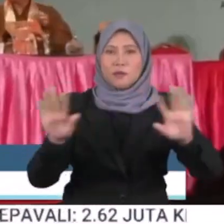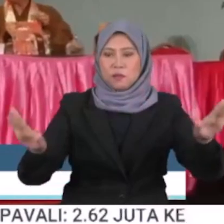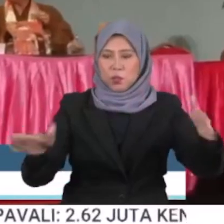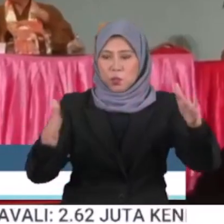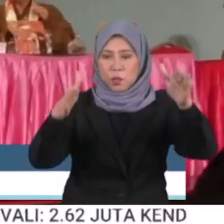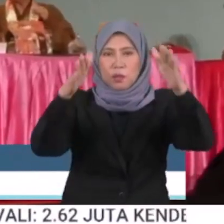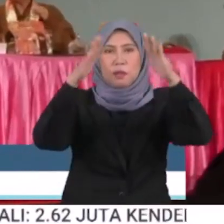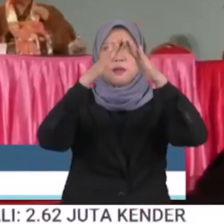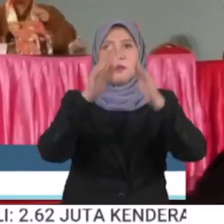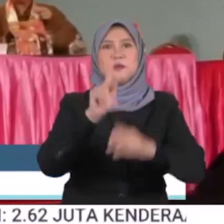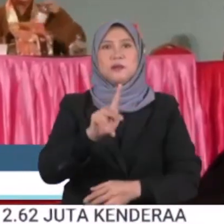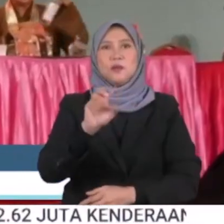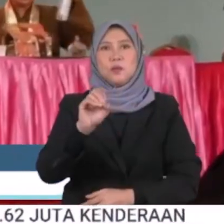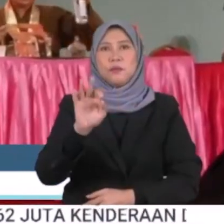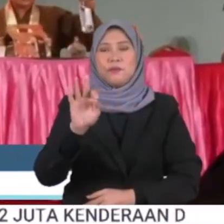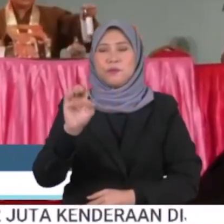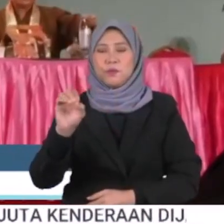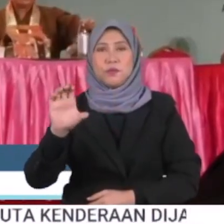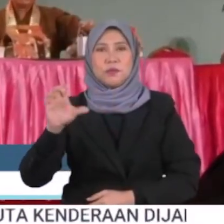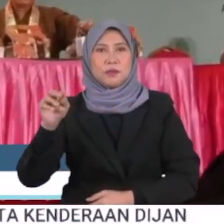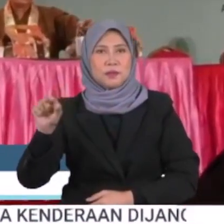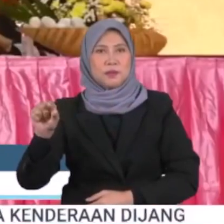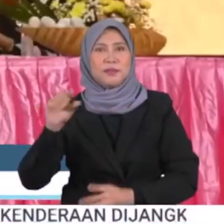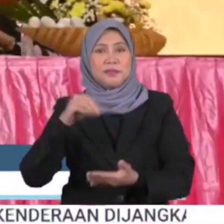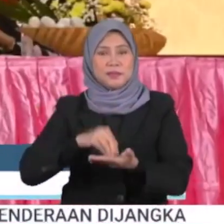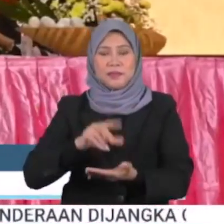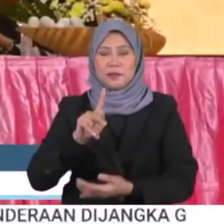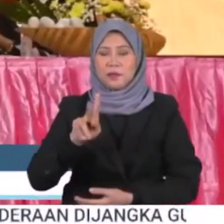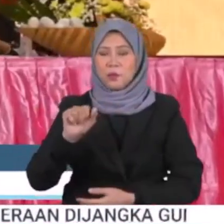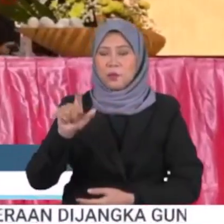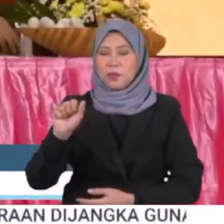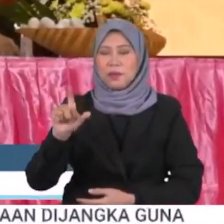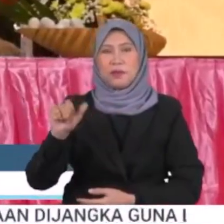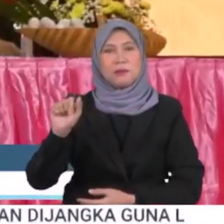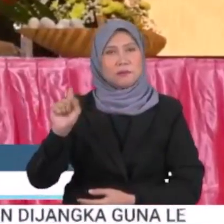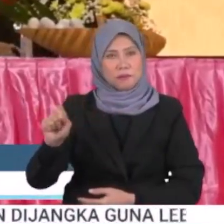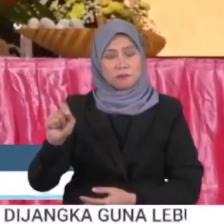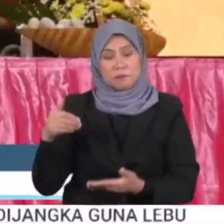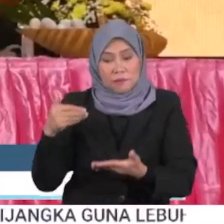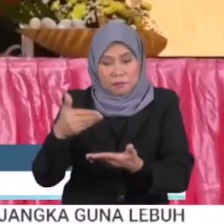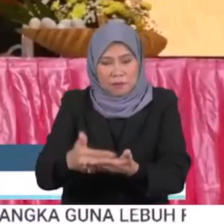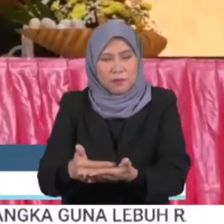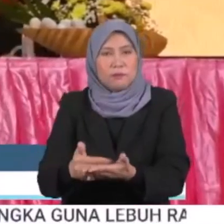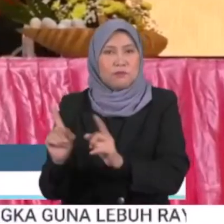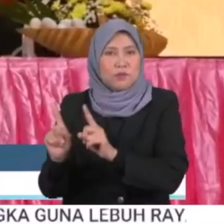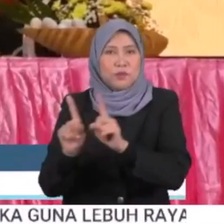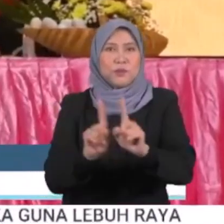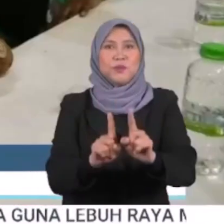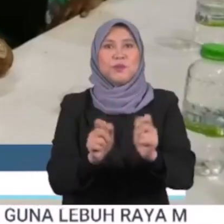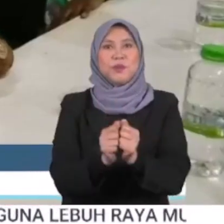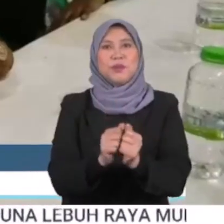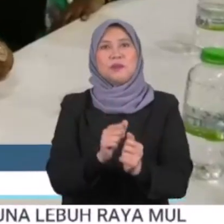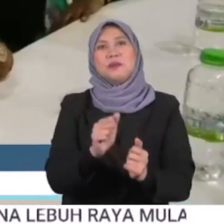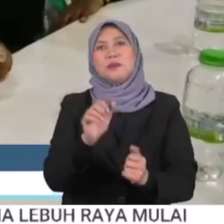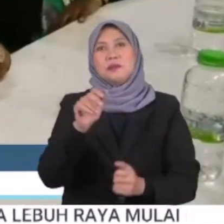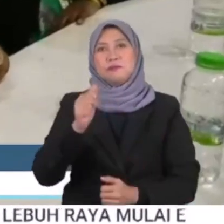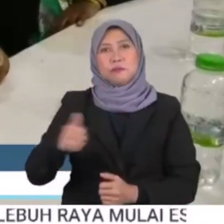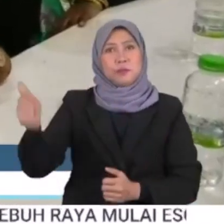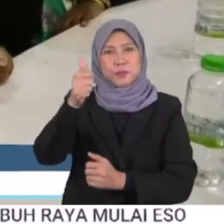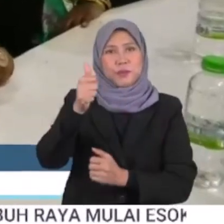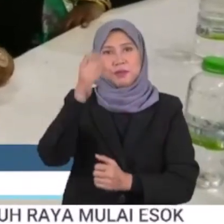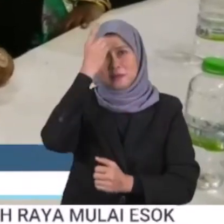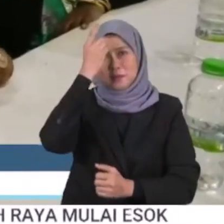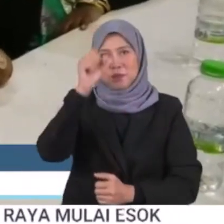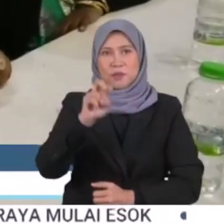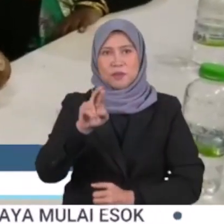Dongzhen di Kenjaram, Kuala Langat. Ketibaan Tengku Permaisuri Selangor diiringi Yang di-Pertua Pekawanis Datin Sri Mas